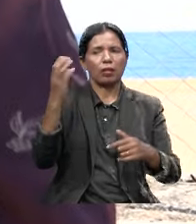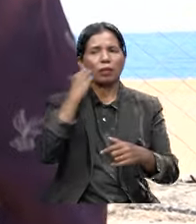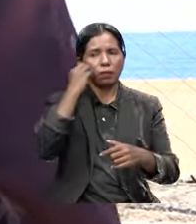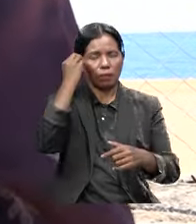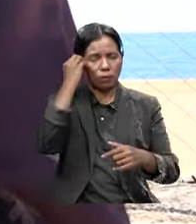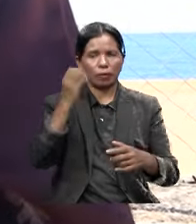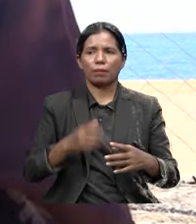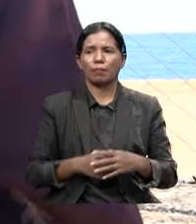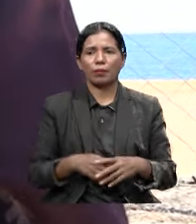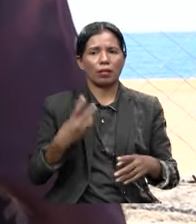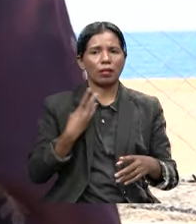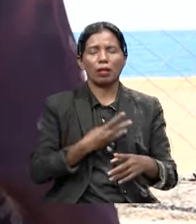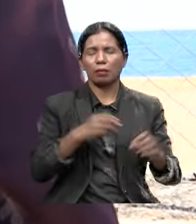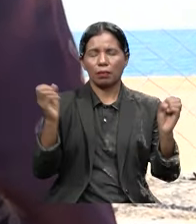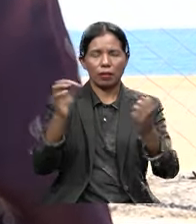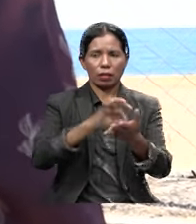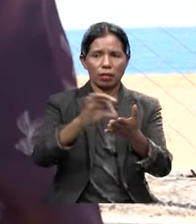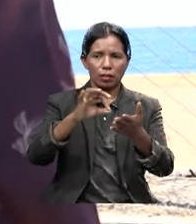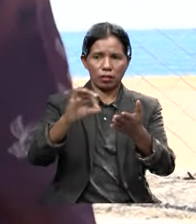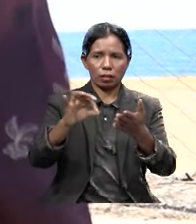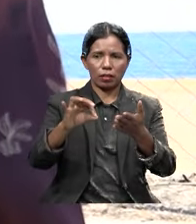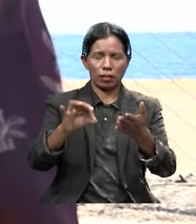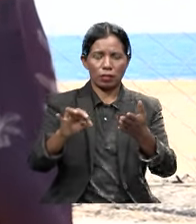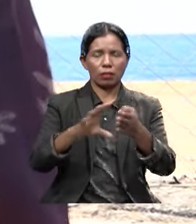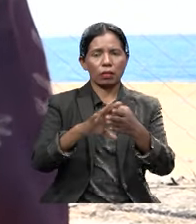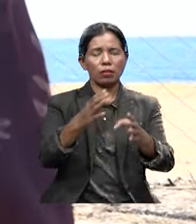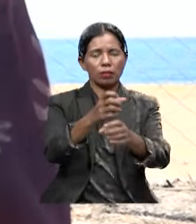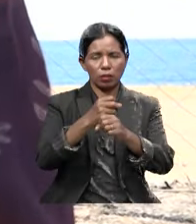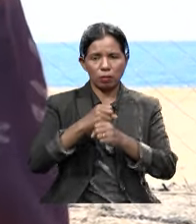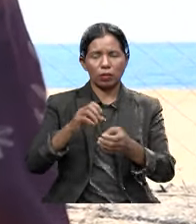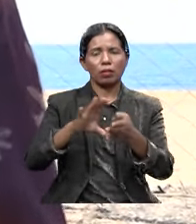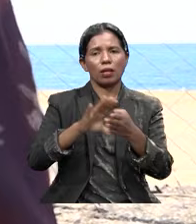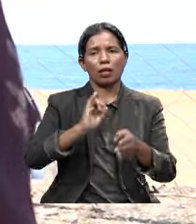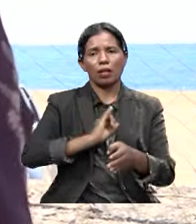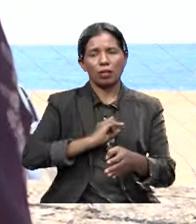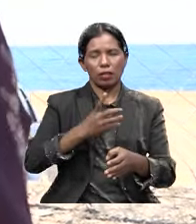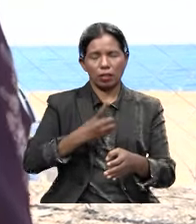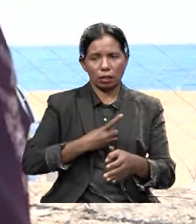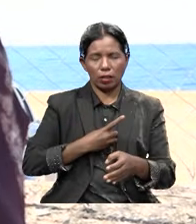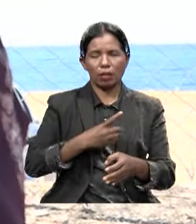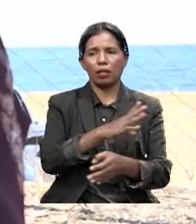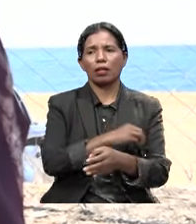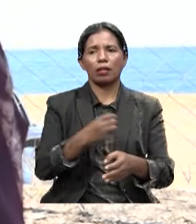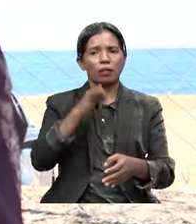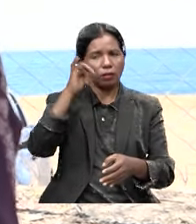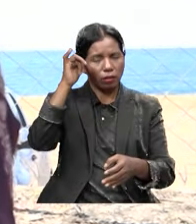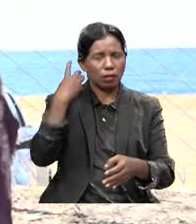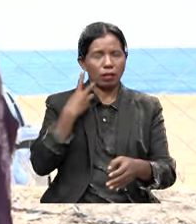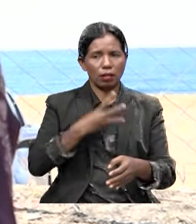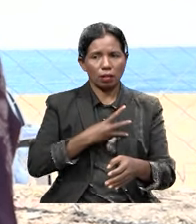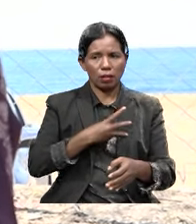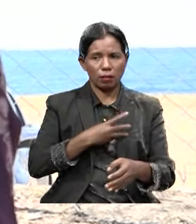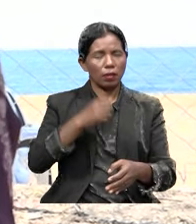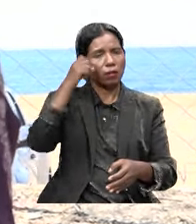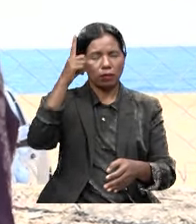nebe, amela baris itu, ini ne, tambah ursek dia ambah parmai, ama sadar mai mai